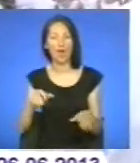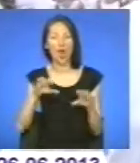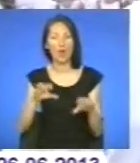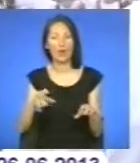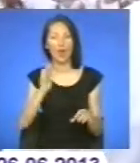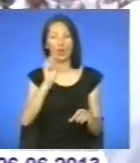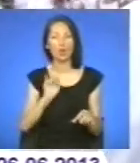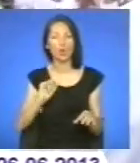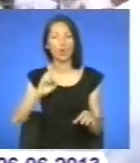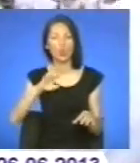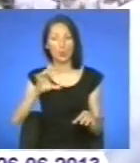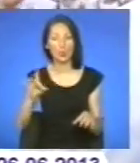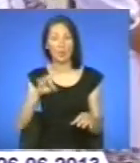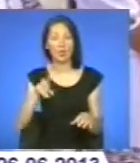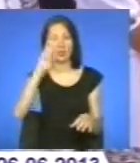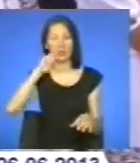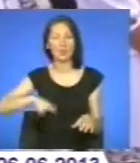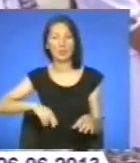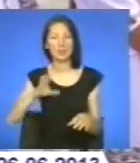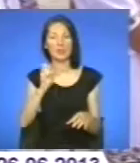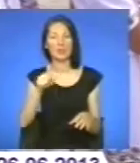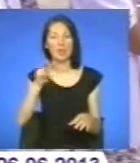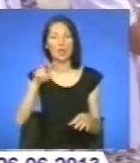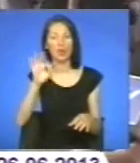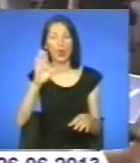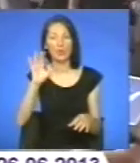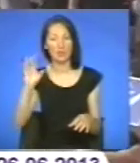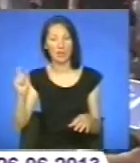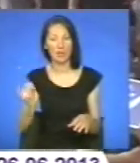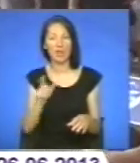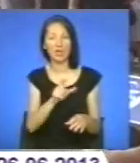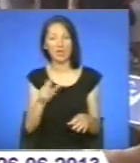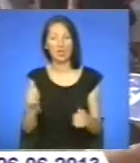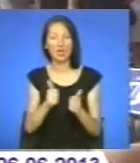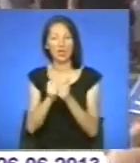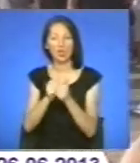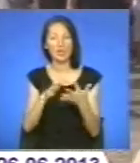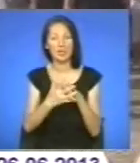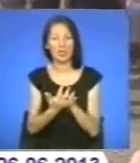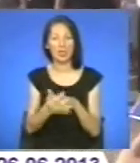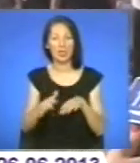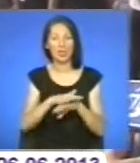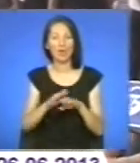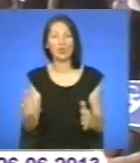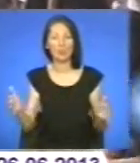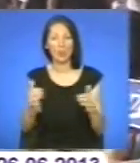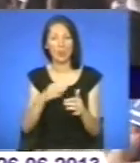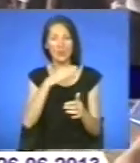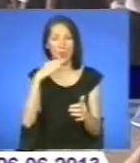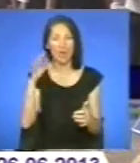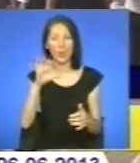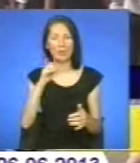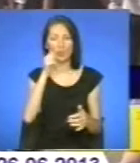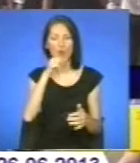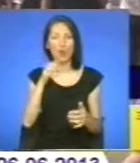Віктор Садовський, гості з-за кордону, жителі довколишніх сіл. Народ зібрався, і людей стільки багато ви бачите в цьому селі. 500 років село –